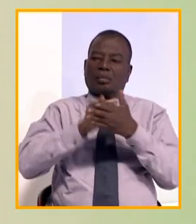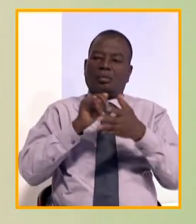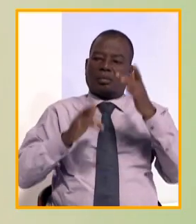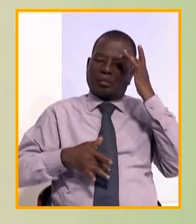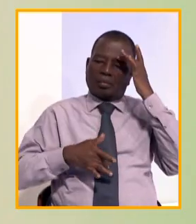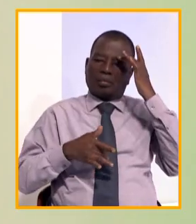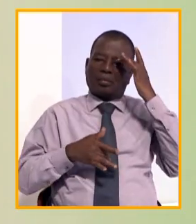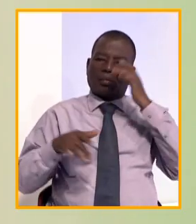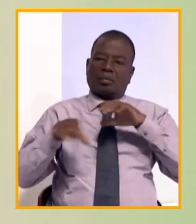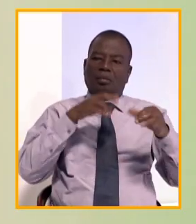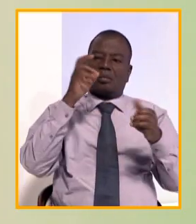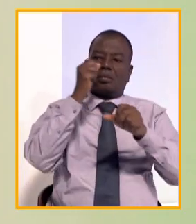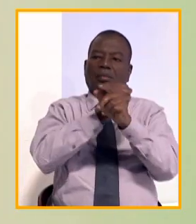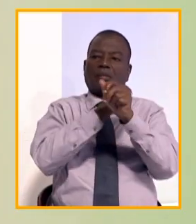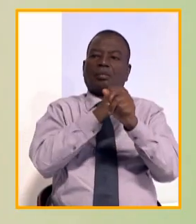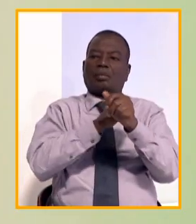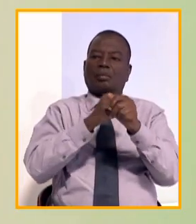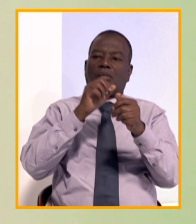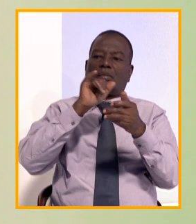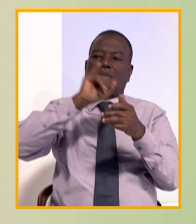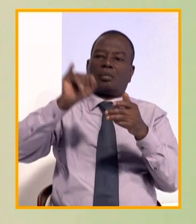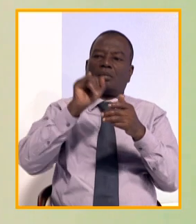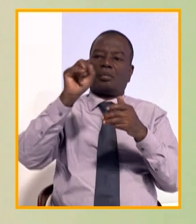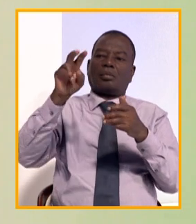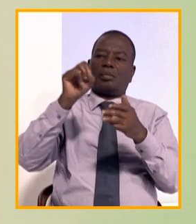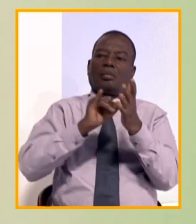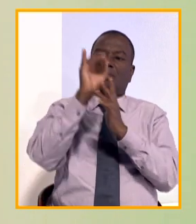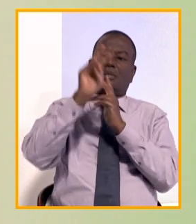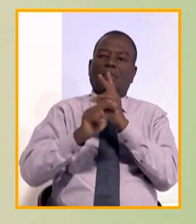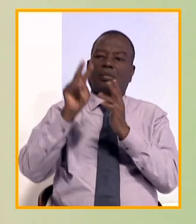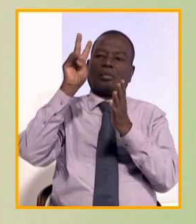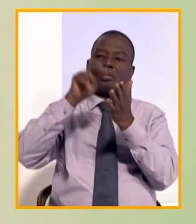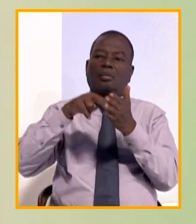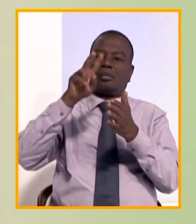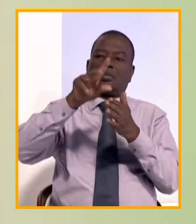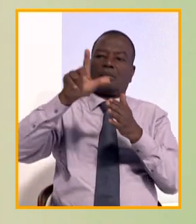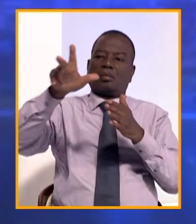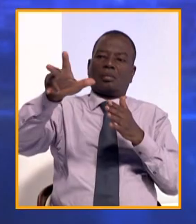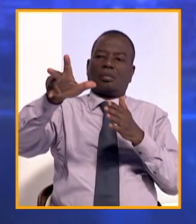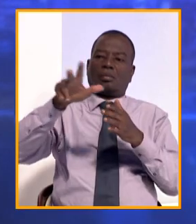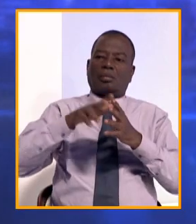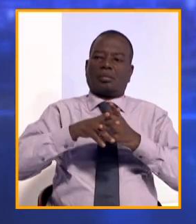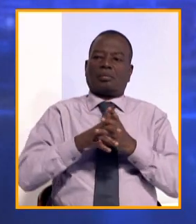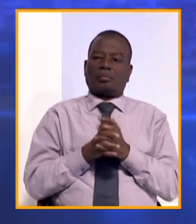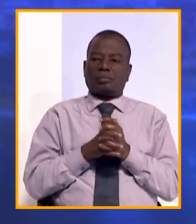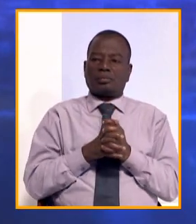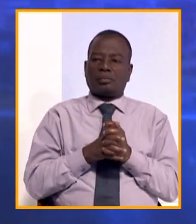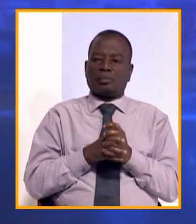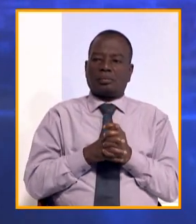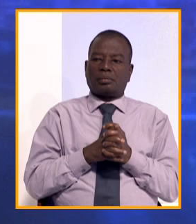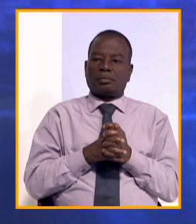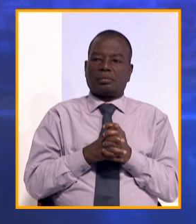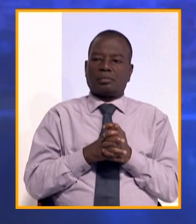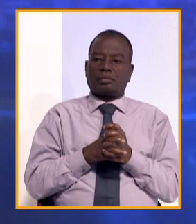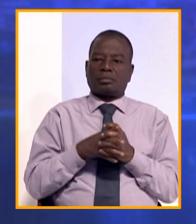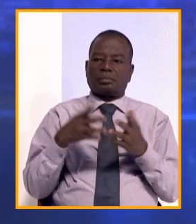maladie. Fait à Abidjan le jeudi 12 janvier 2023. Occasion pour nous